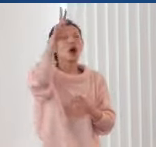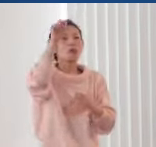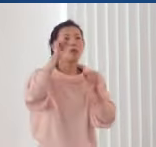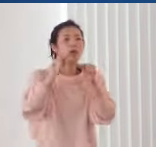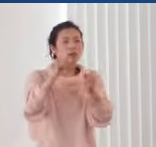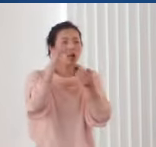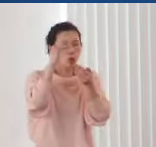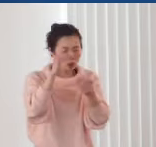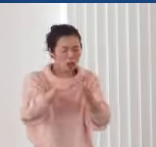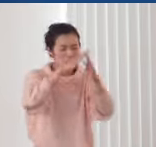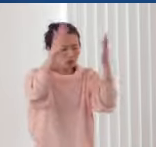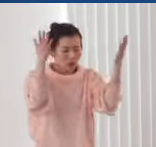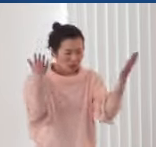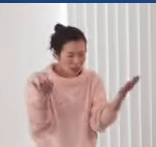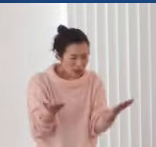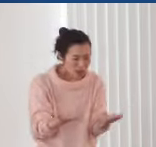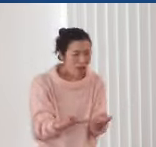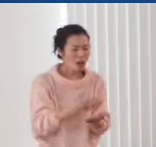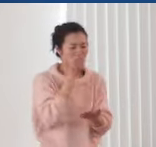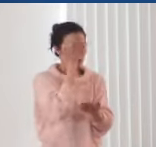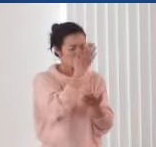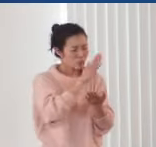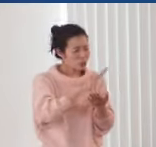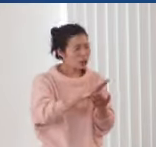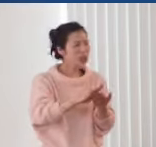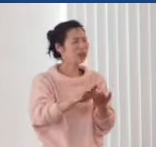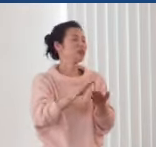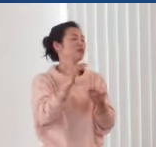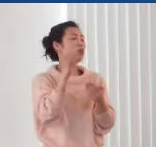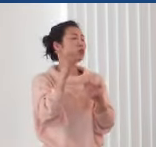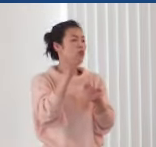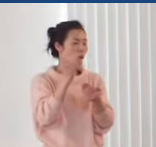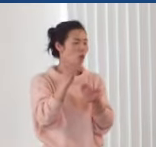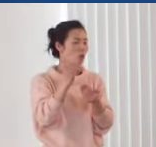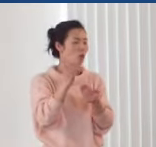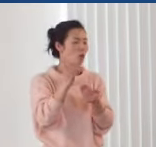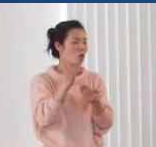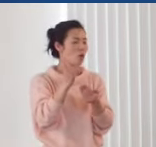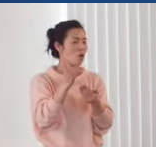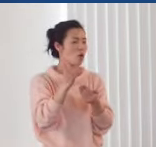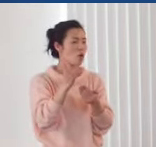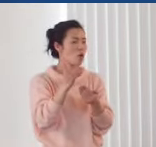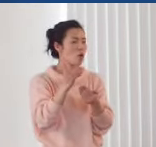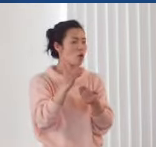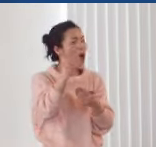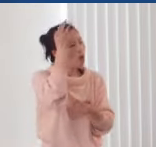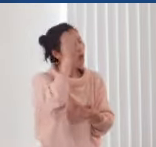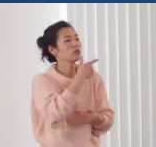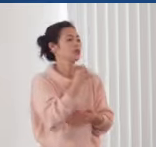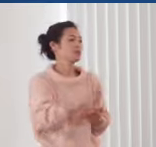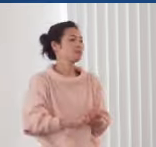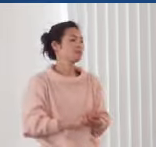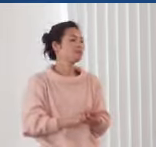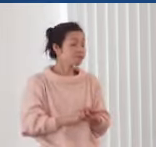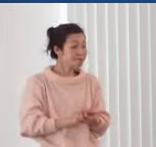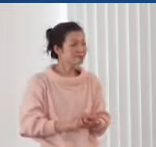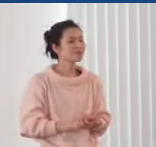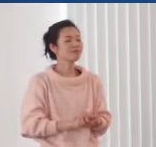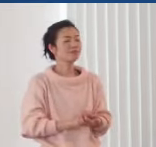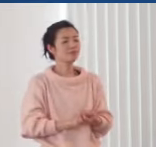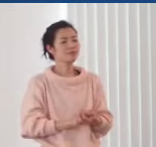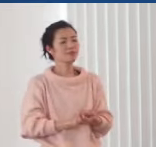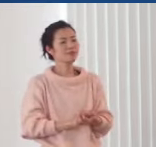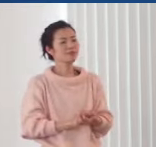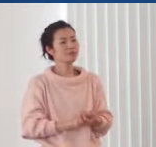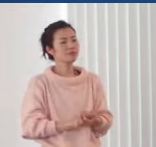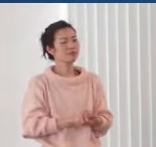られます。時にそれはあそうだなと思うこともあるし、分からないまま人生終わることもあるでしょう。もしかしたらね、分からないままの方が多いかもしれ